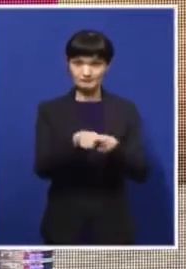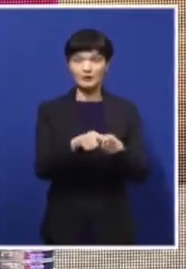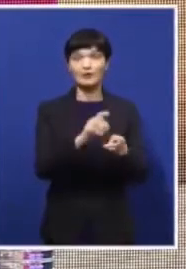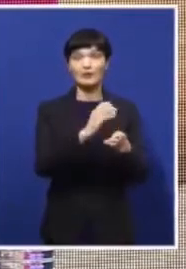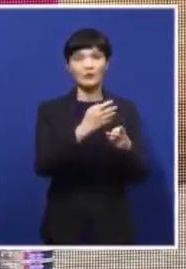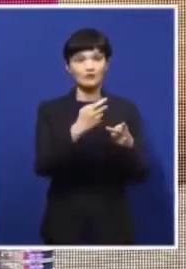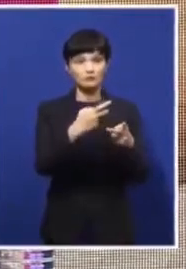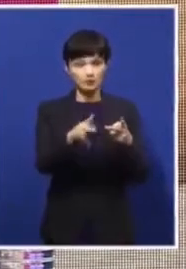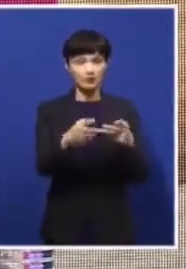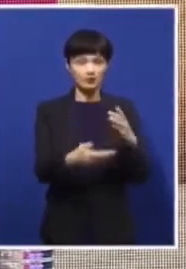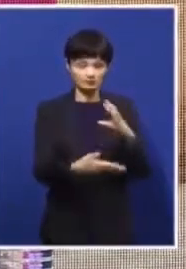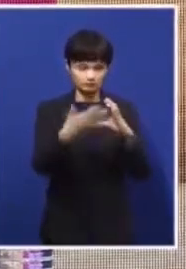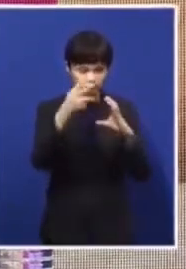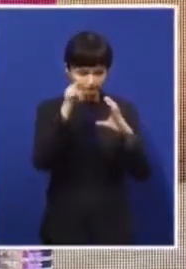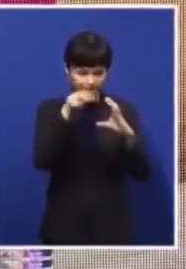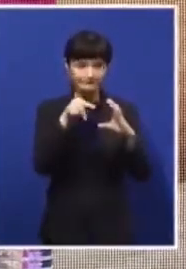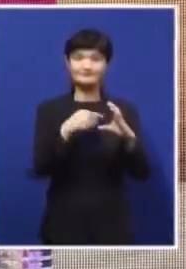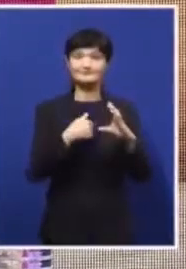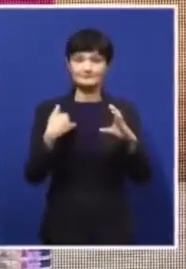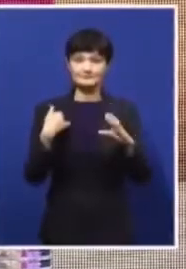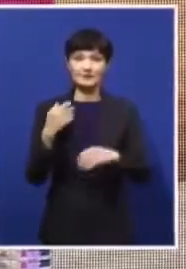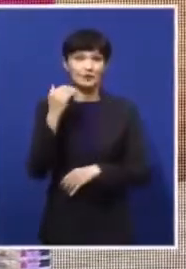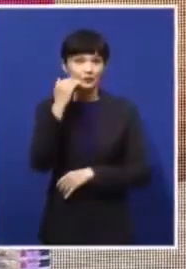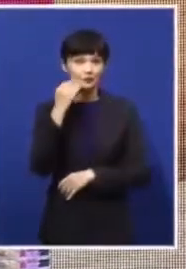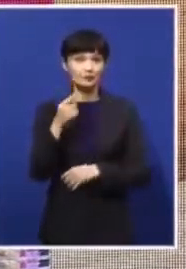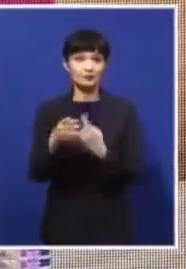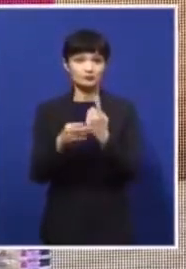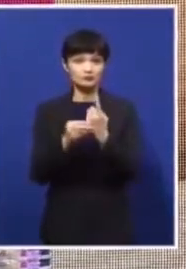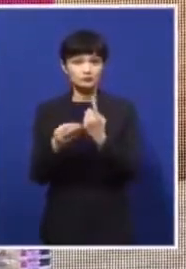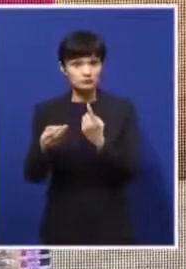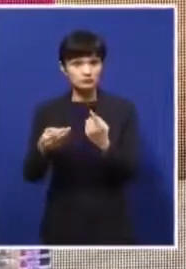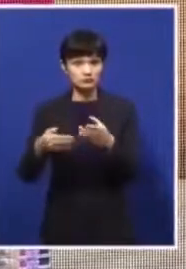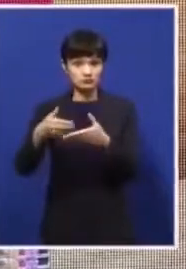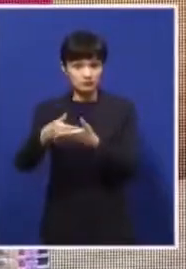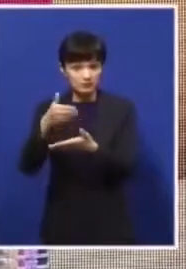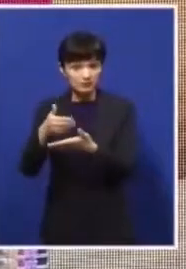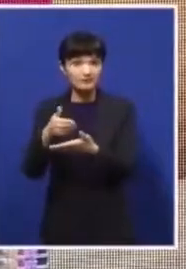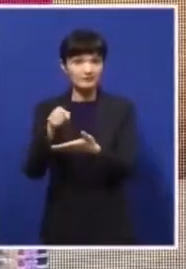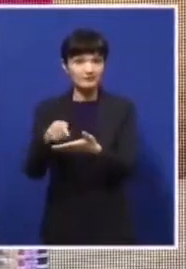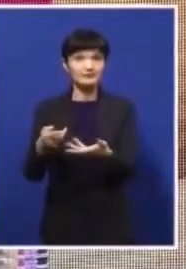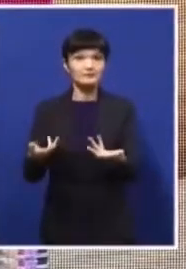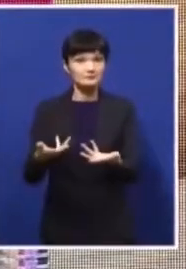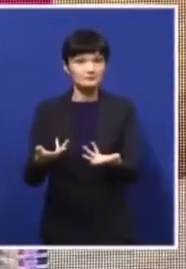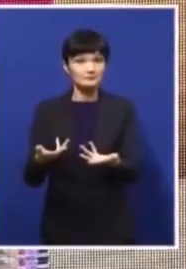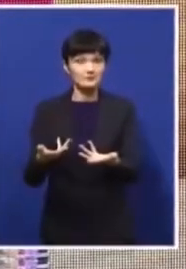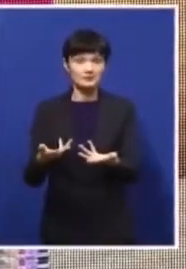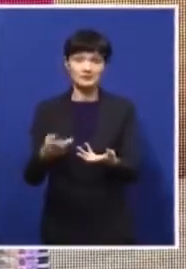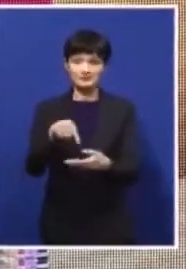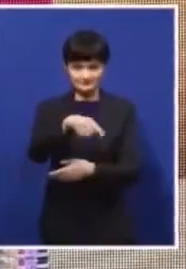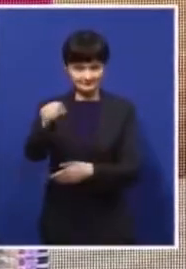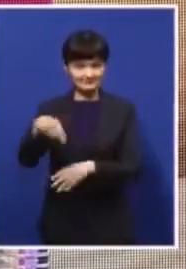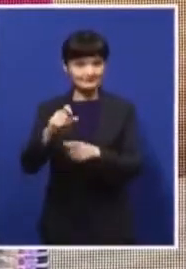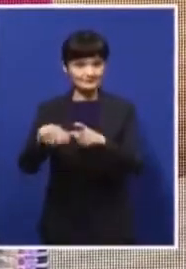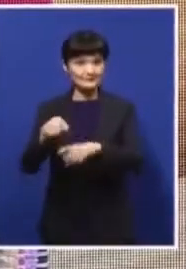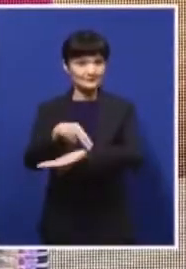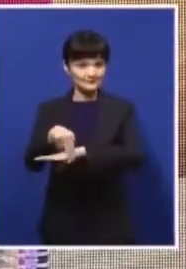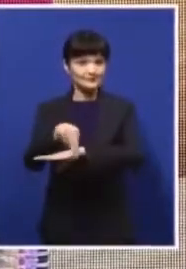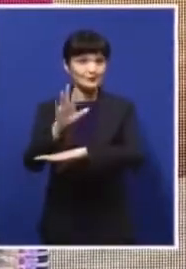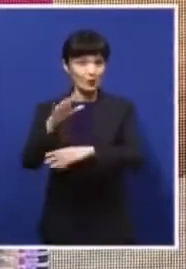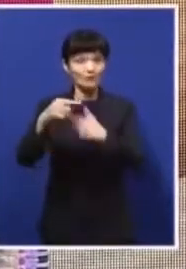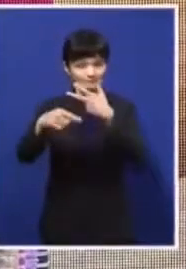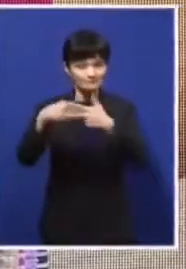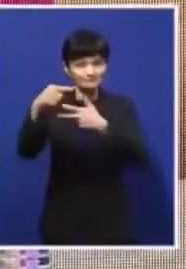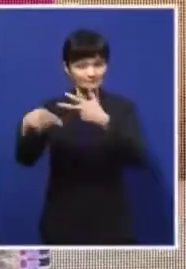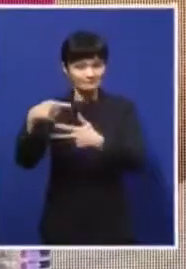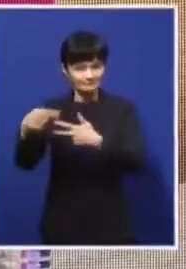少。那如果是电子支付工具电支的部分，目前依照他们的设计是每周，所以在每